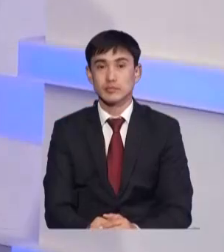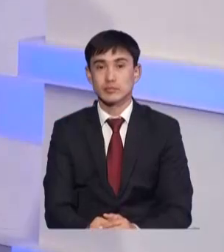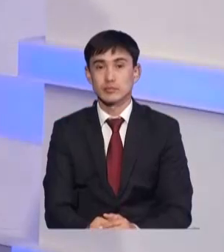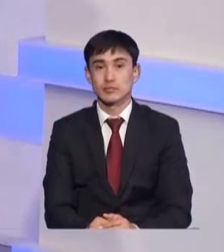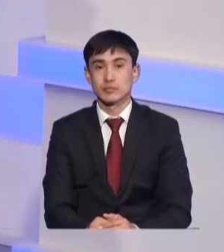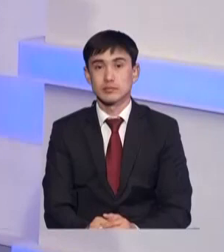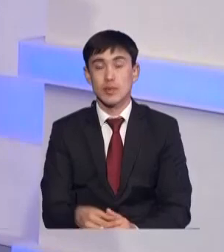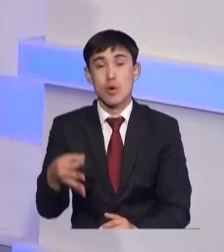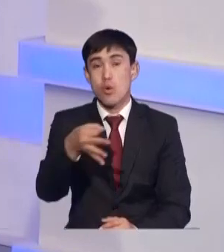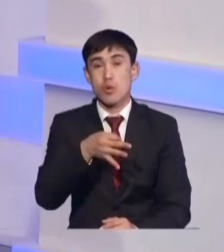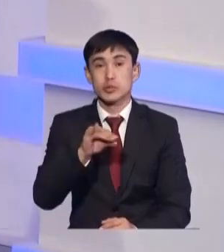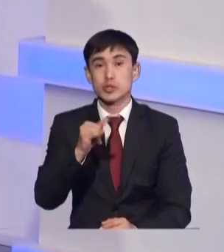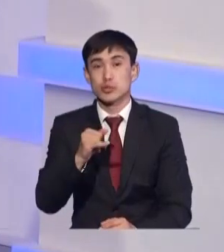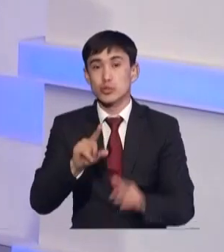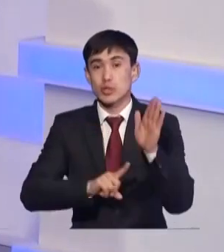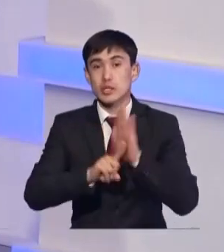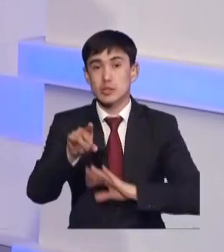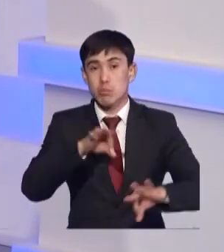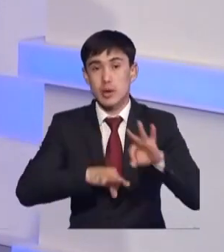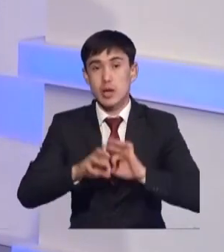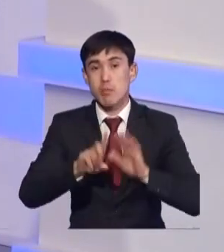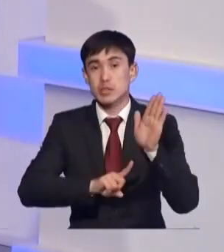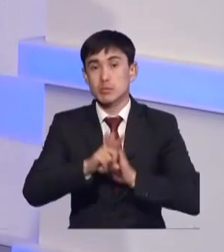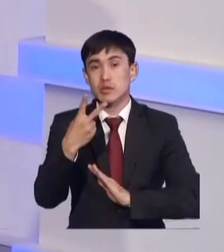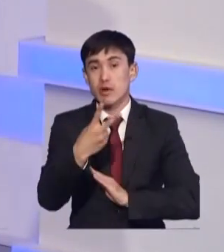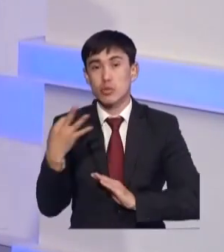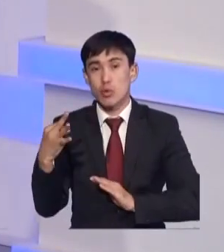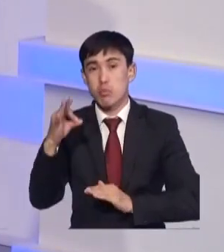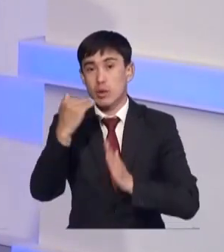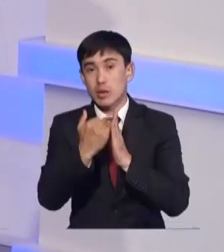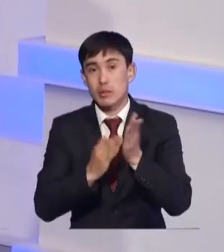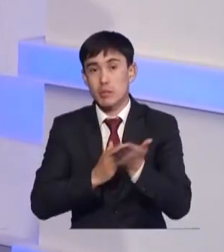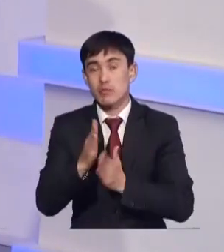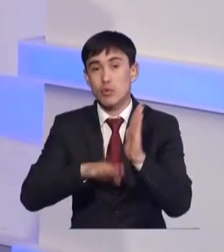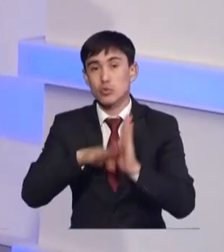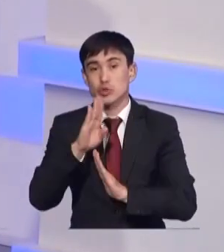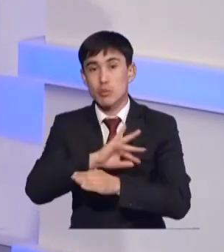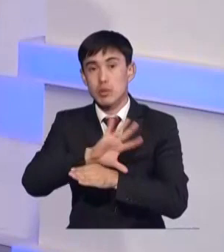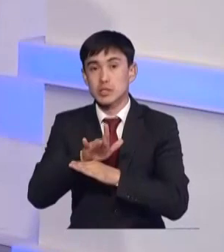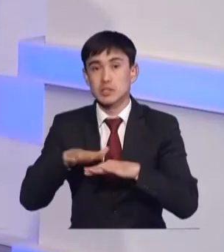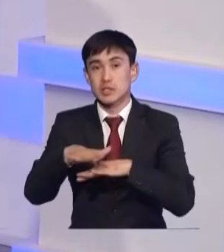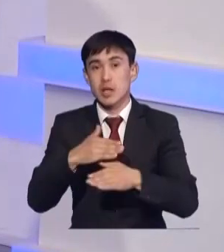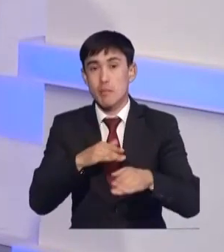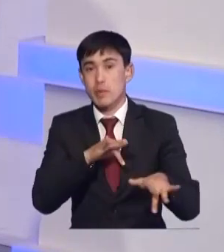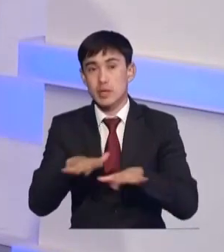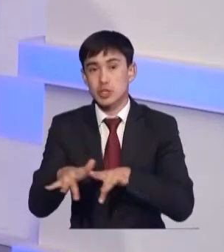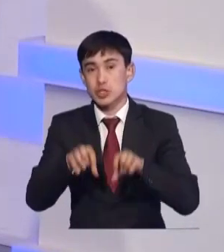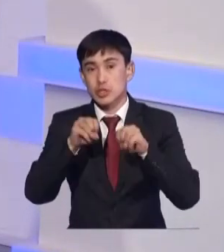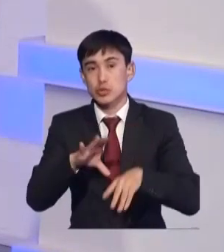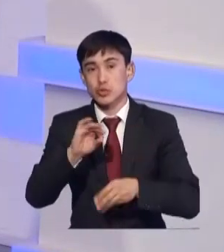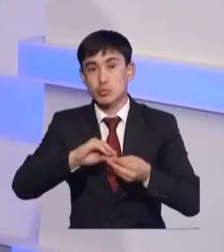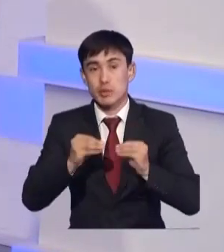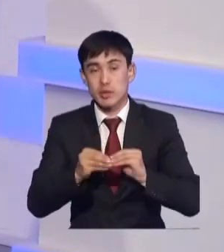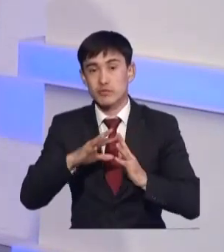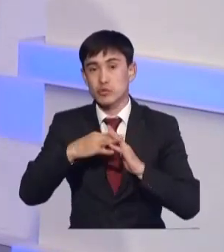граждан в области ЖТ суу стартовал проект бамат 2.0 программа направлена на улучшение благосостояния и оперативно решения социальных